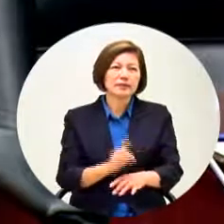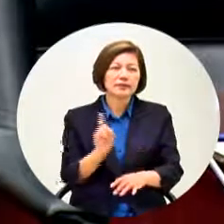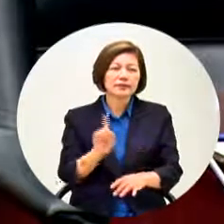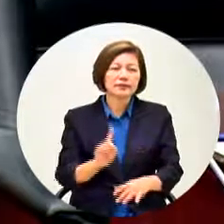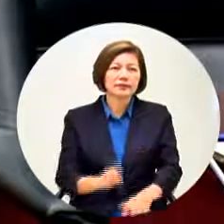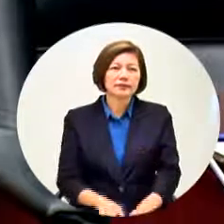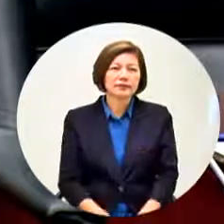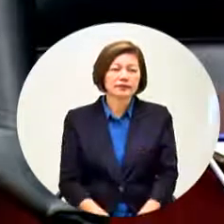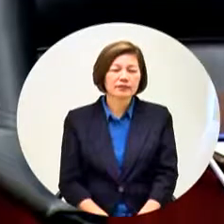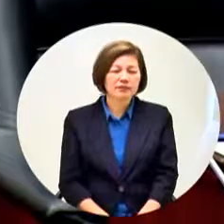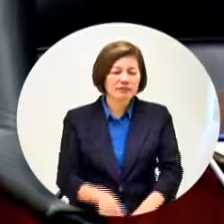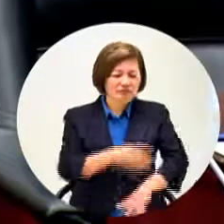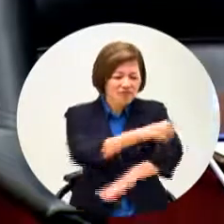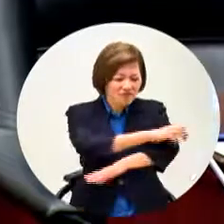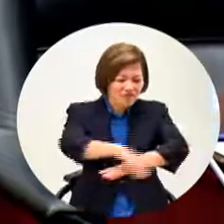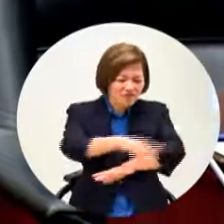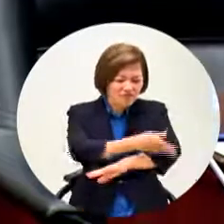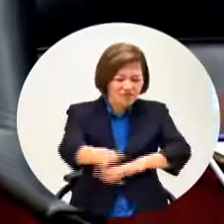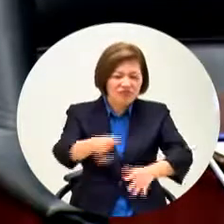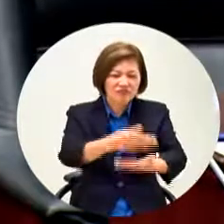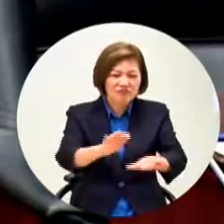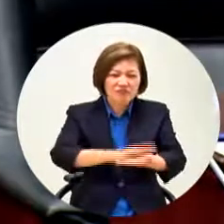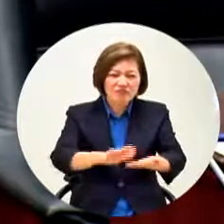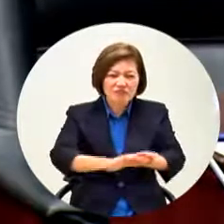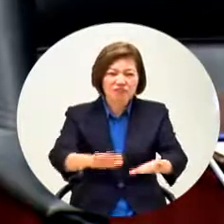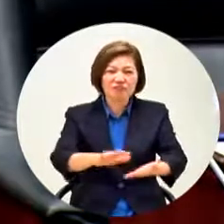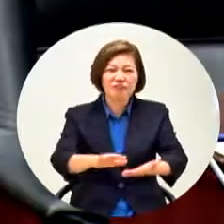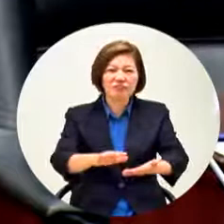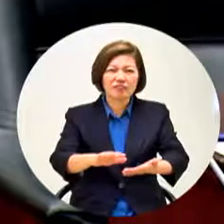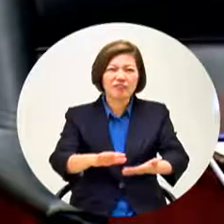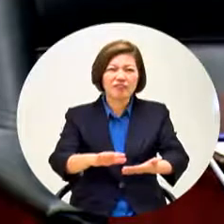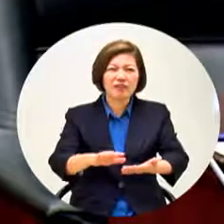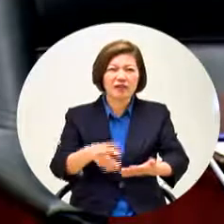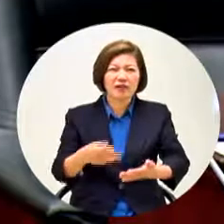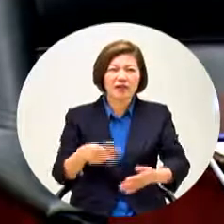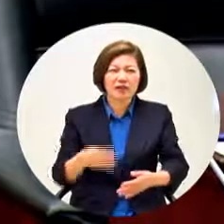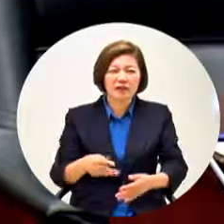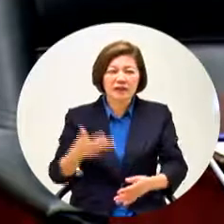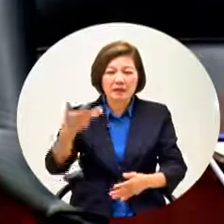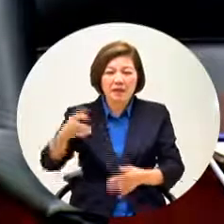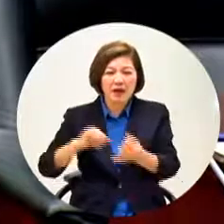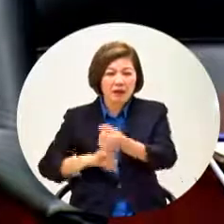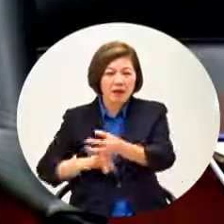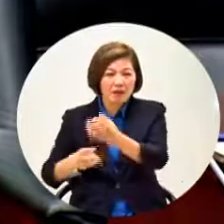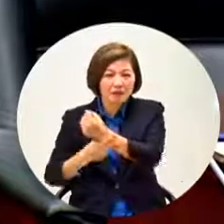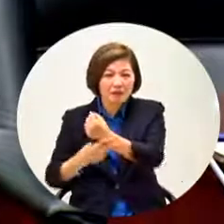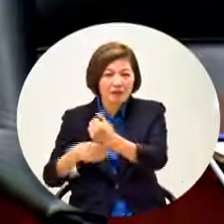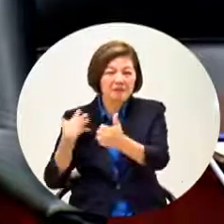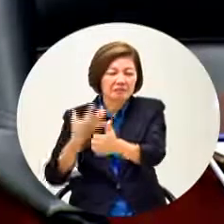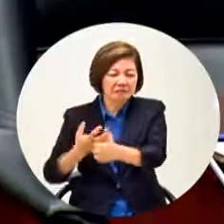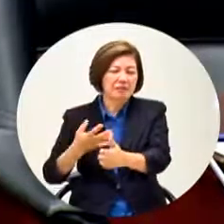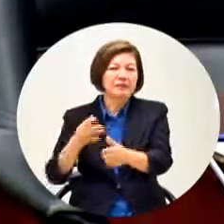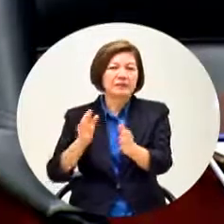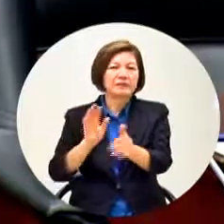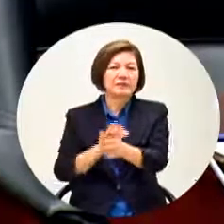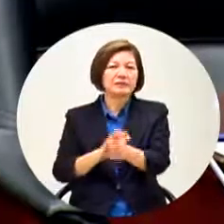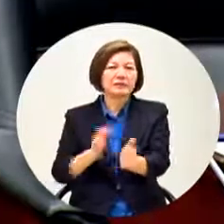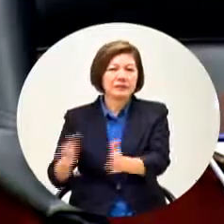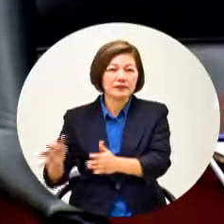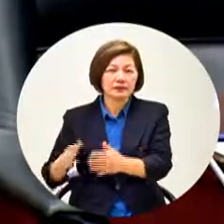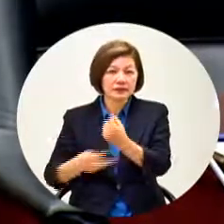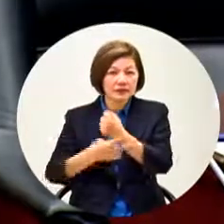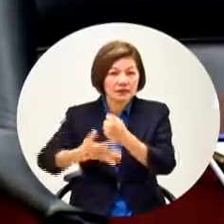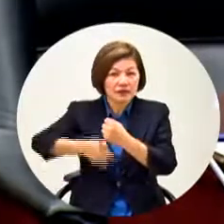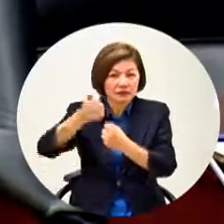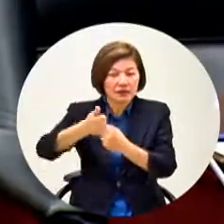用一个排水，叫帮安帮生八卦里处理啦。啊，叫里长，这无唔得，叫里长先甲